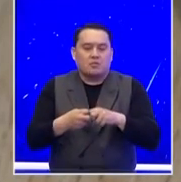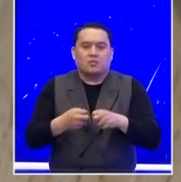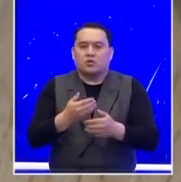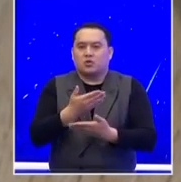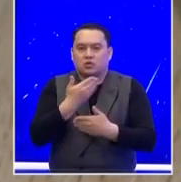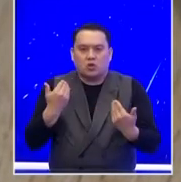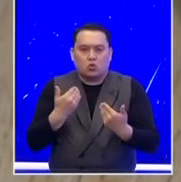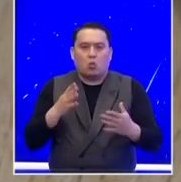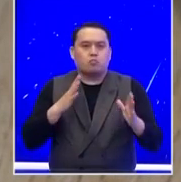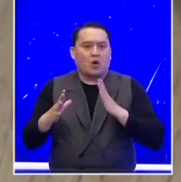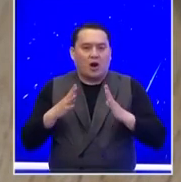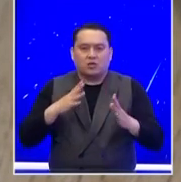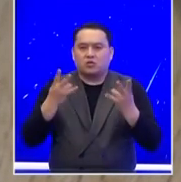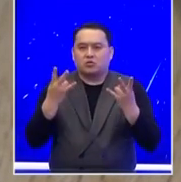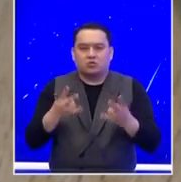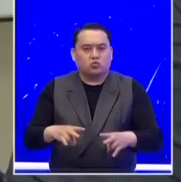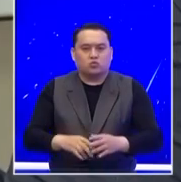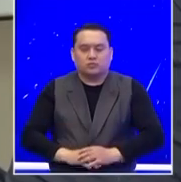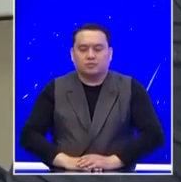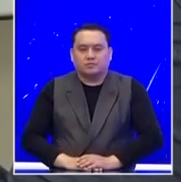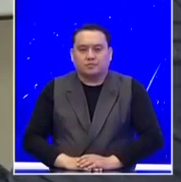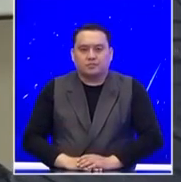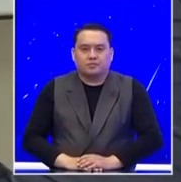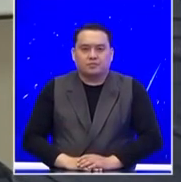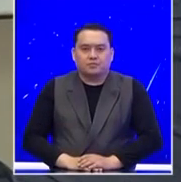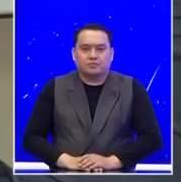растерянность и панику, четко подчеркнул в своей статье Нурсултан Назарбаев.